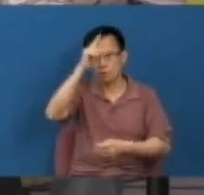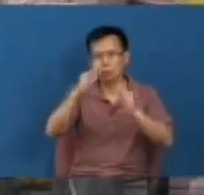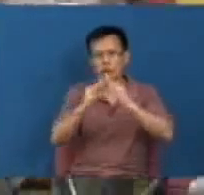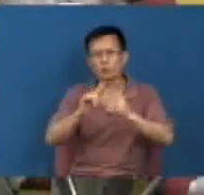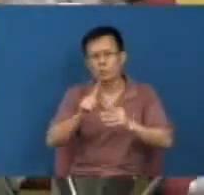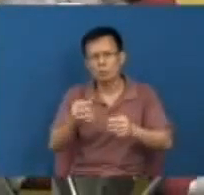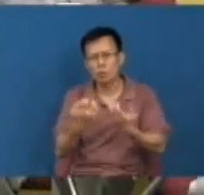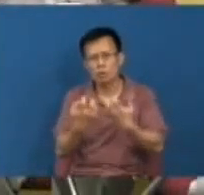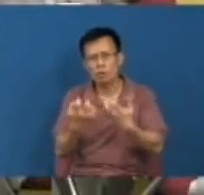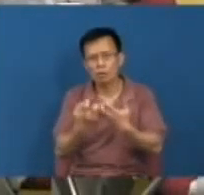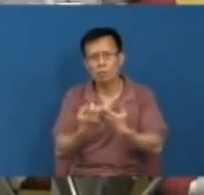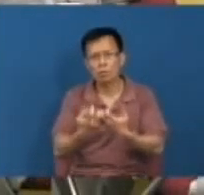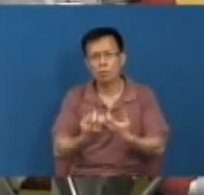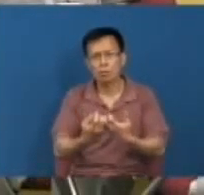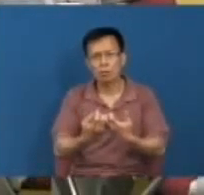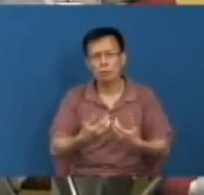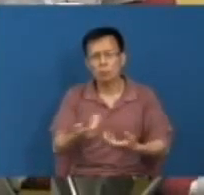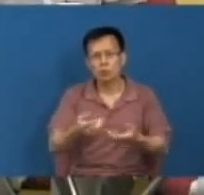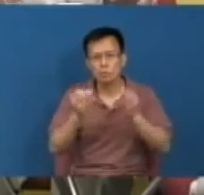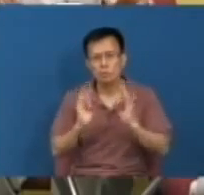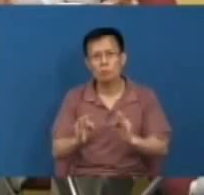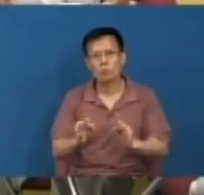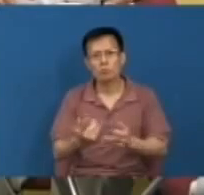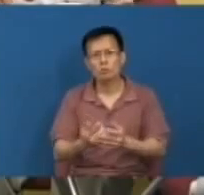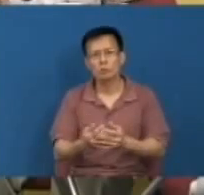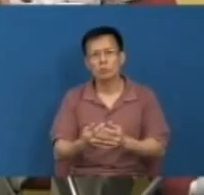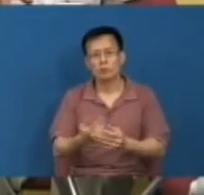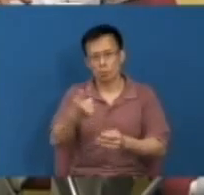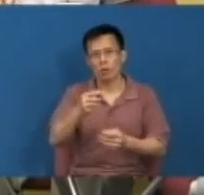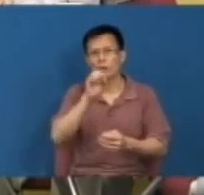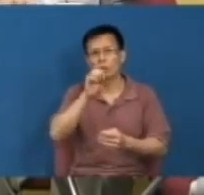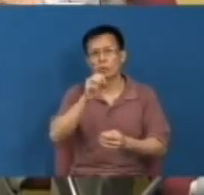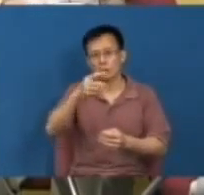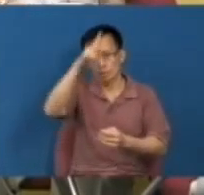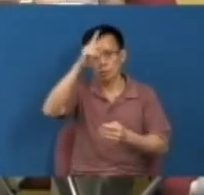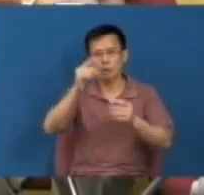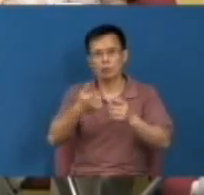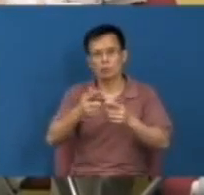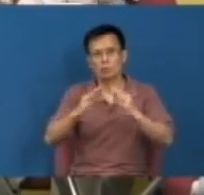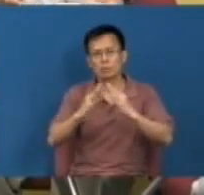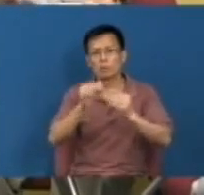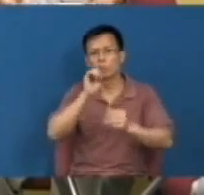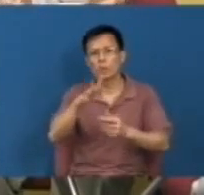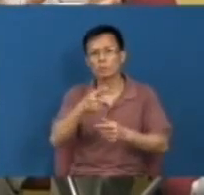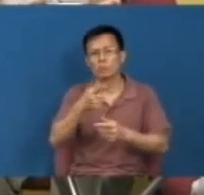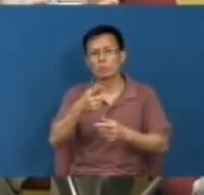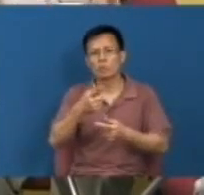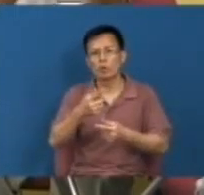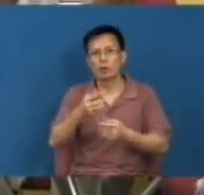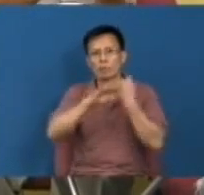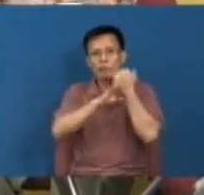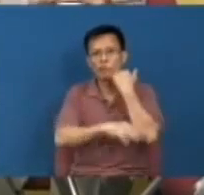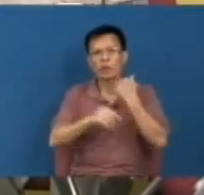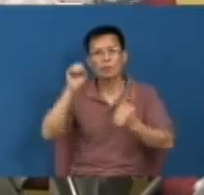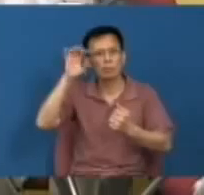嗰個法律諮詢個意見，就係俾呢個價你咁樣啦。我話我依家我話你去你300多萬，